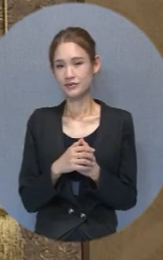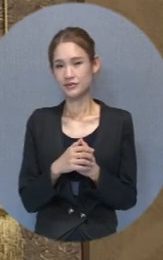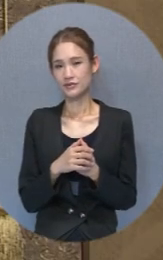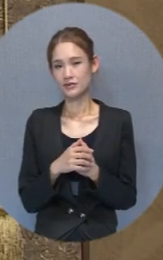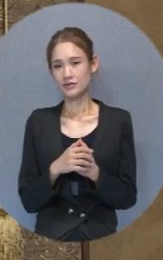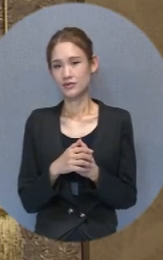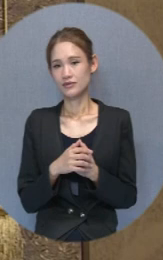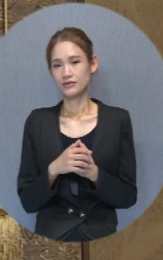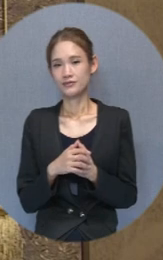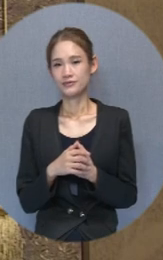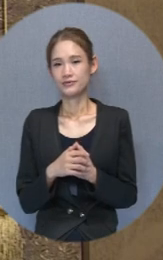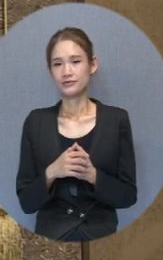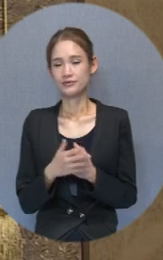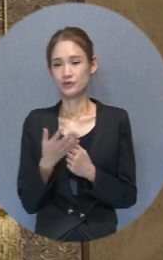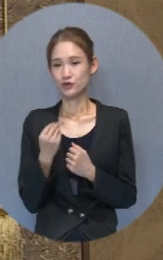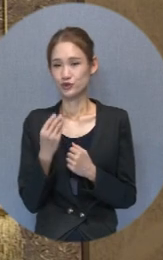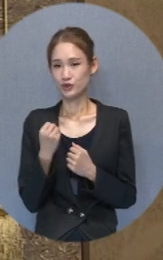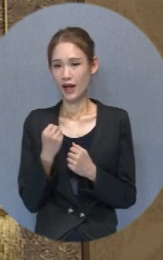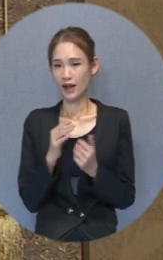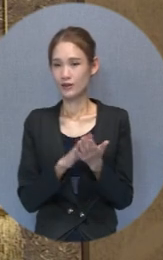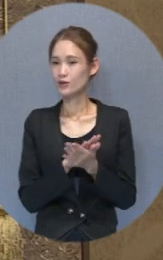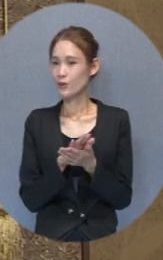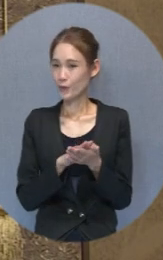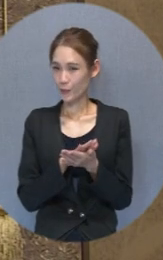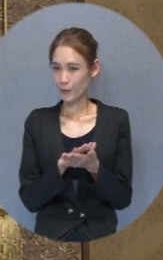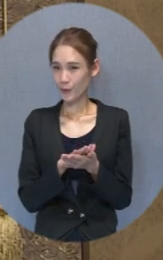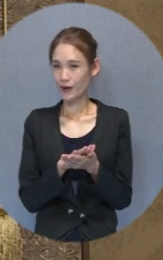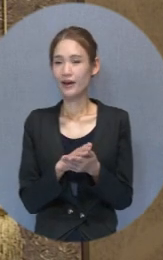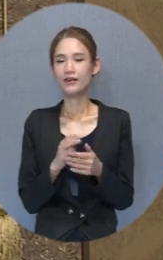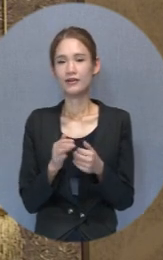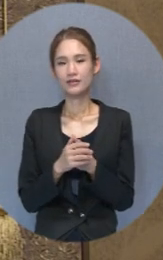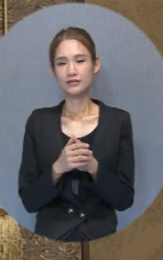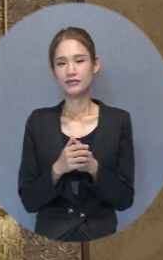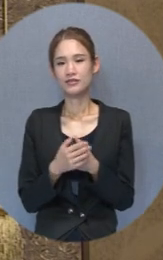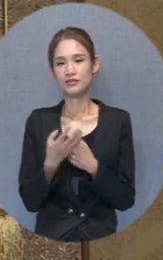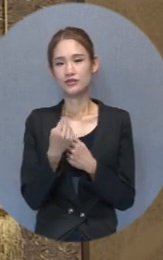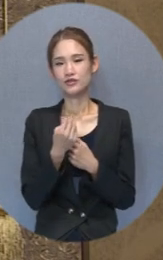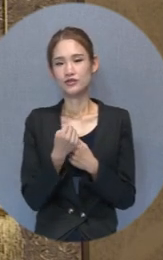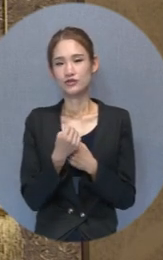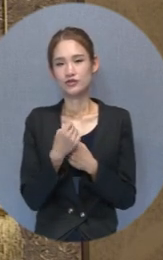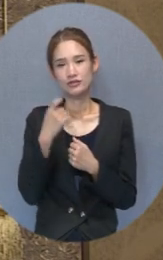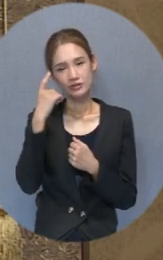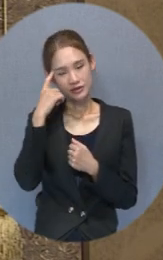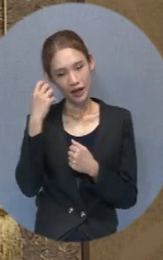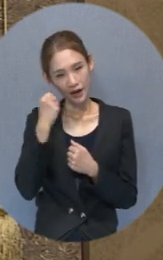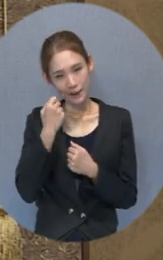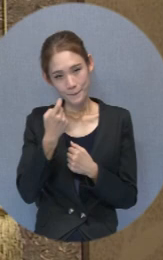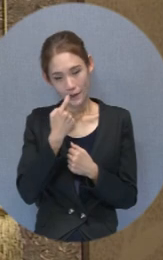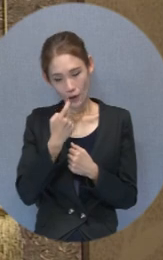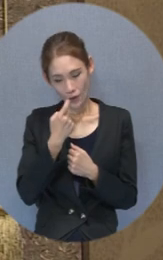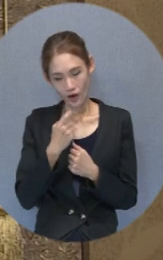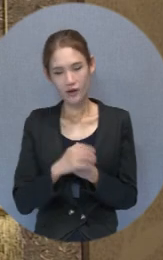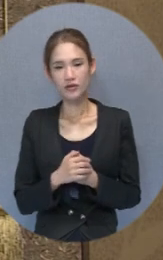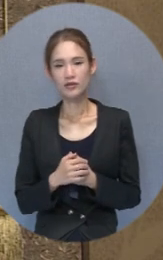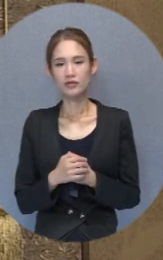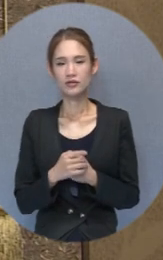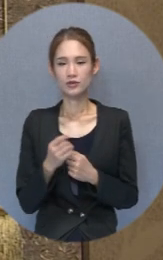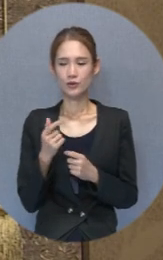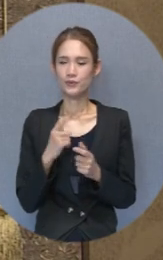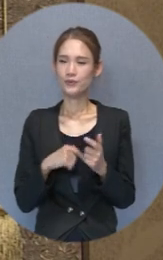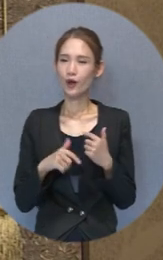이제 이 숫자놀이책 같은 경우에는 수개념을 배우는 건데 조금 네.